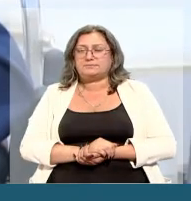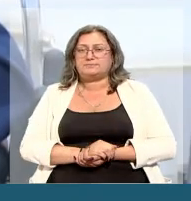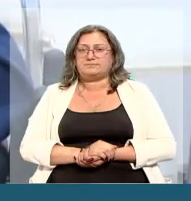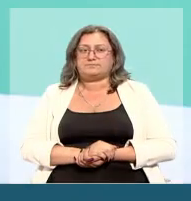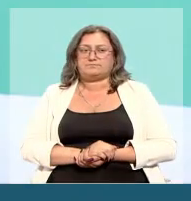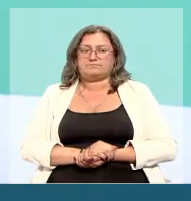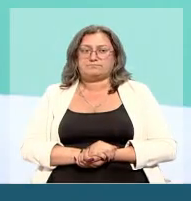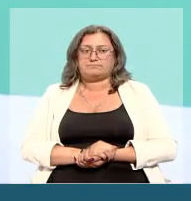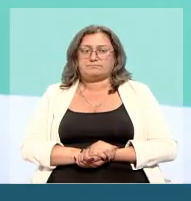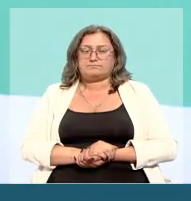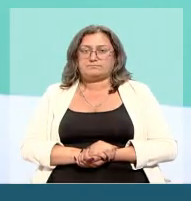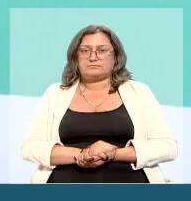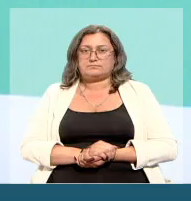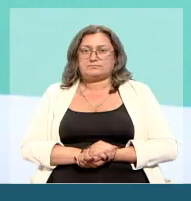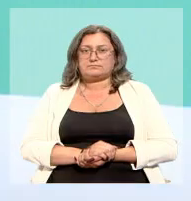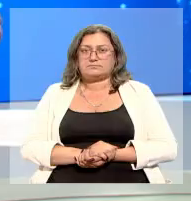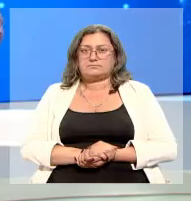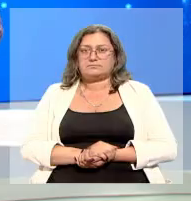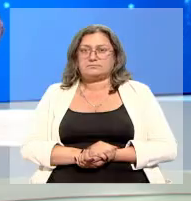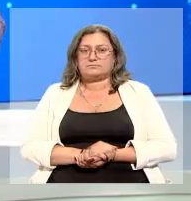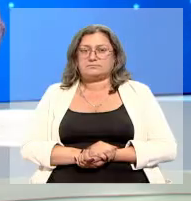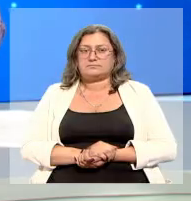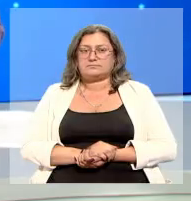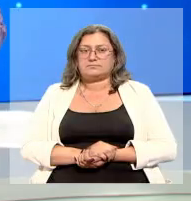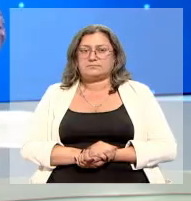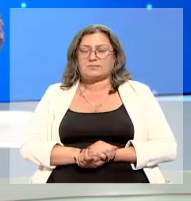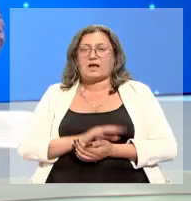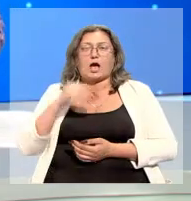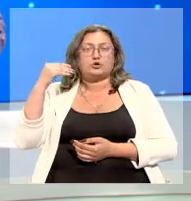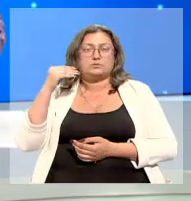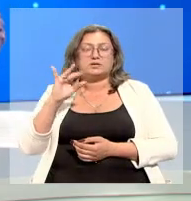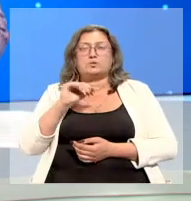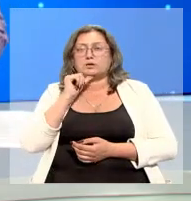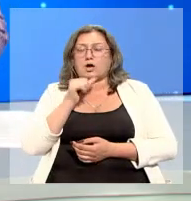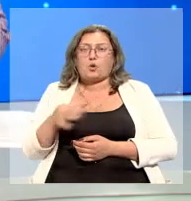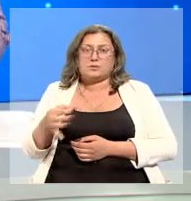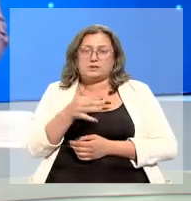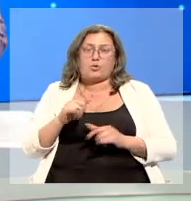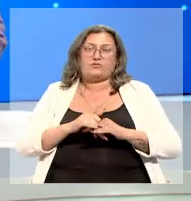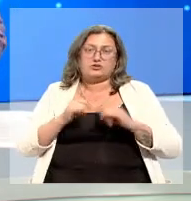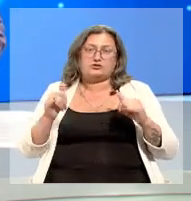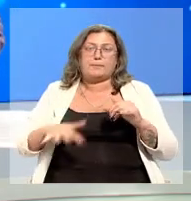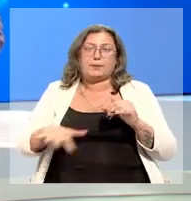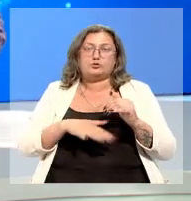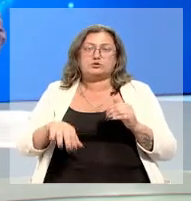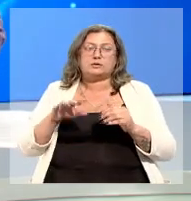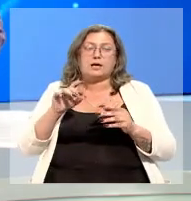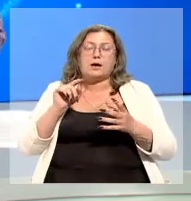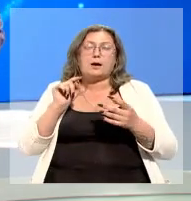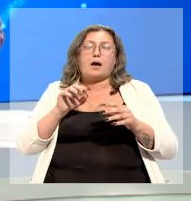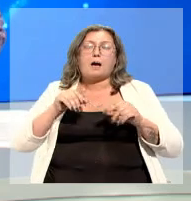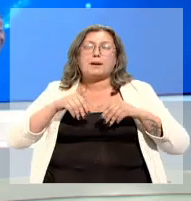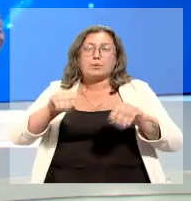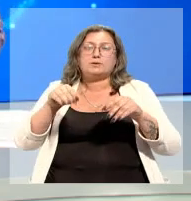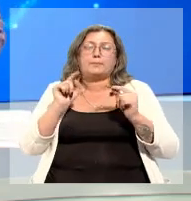Муканова, Диар Ахметчан, телеканал Костанай. В Актюбинской и Кустанайской областях увеличат площадь обработки против